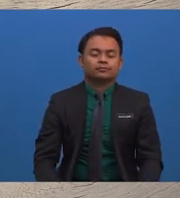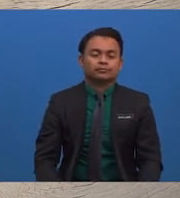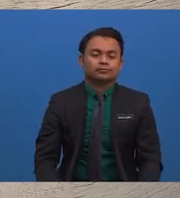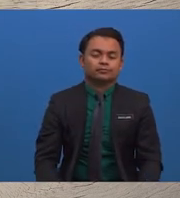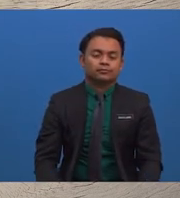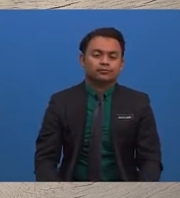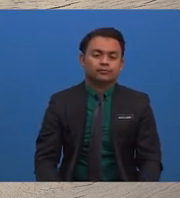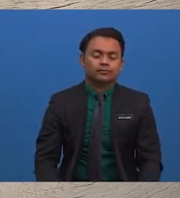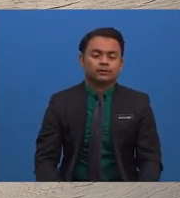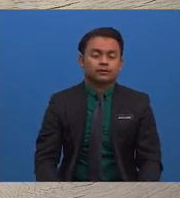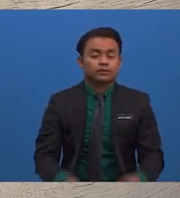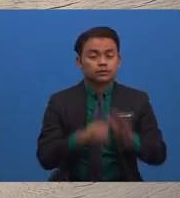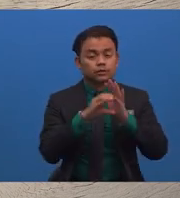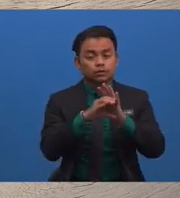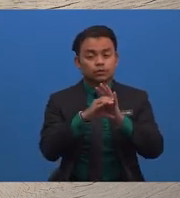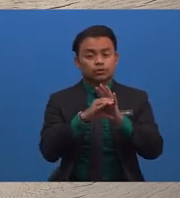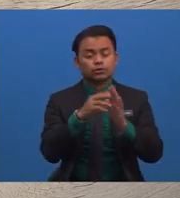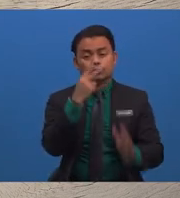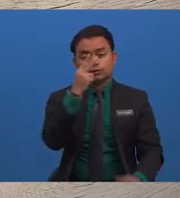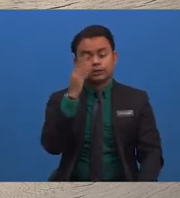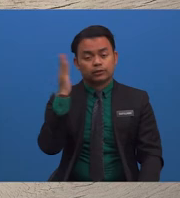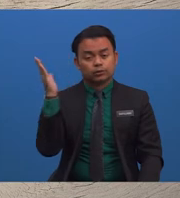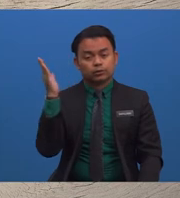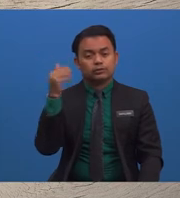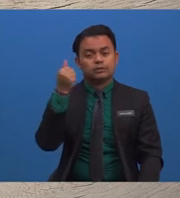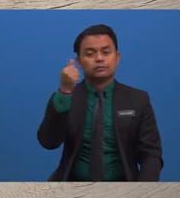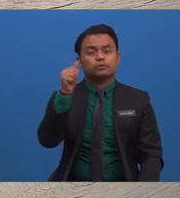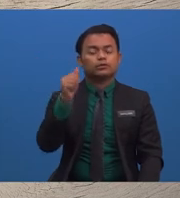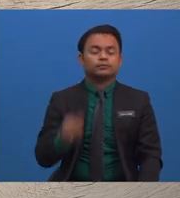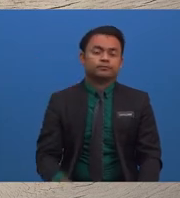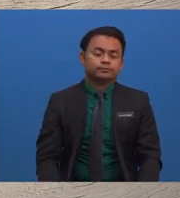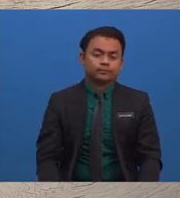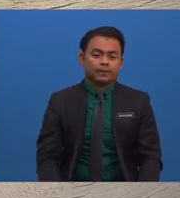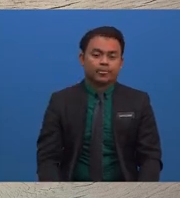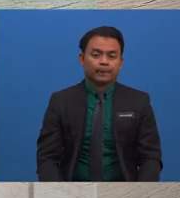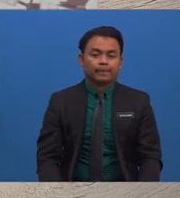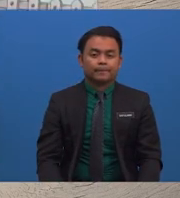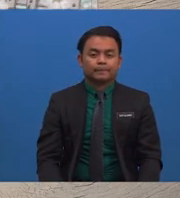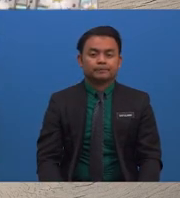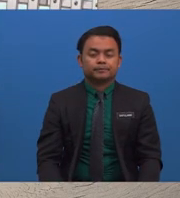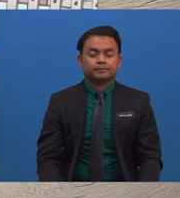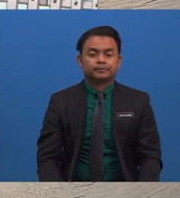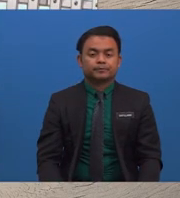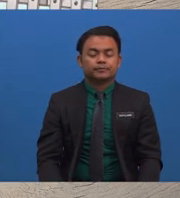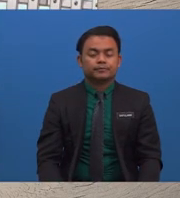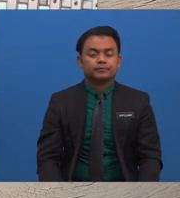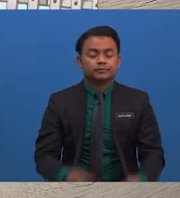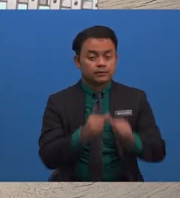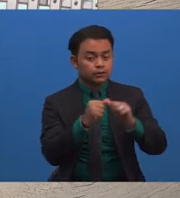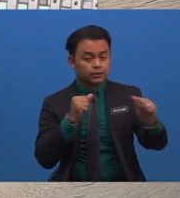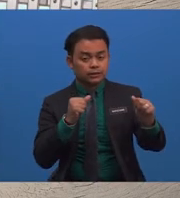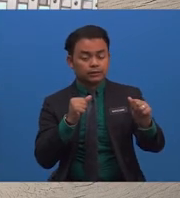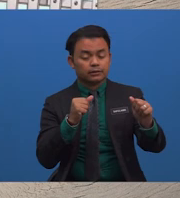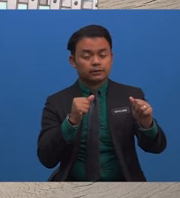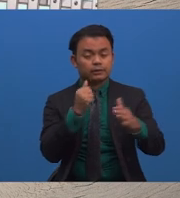Sebagai contoh, lihat pada situasi 10. Ani tinggal di Taman Ria. Jarak antara Ani